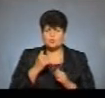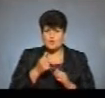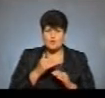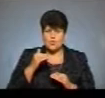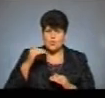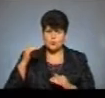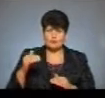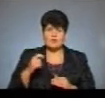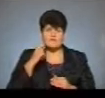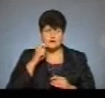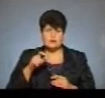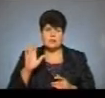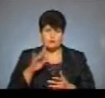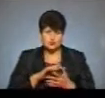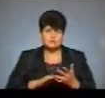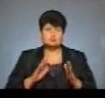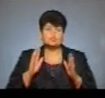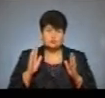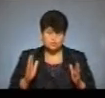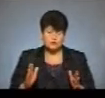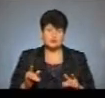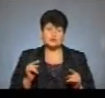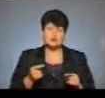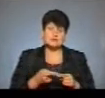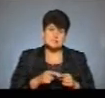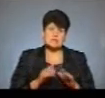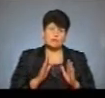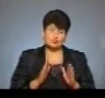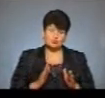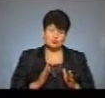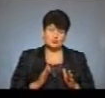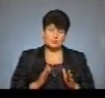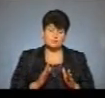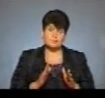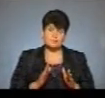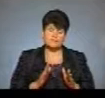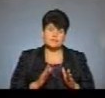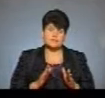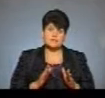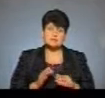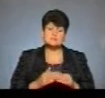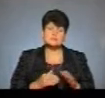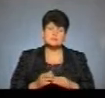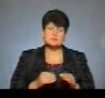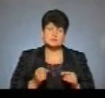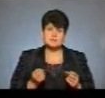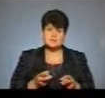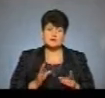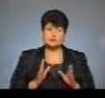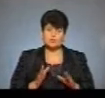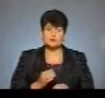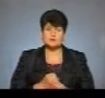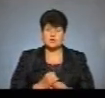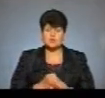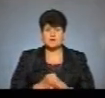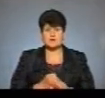людей буде продовжуватися, звичайно, це будуть велнес-фахівці, це будуть фахівці, які будуть працювати